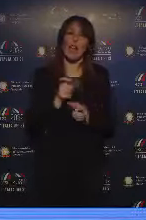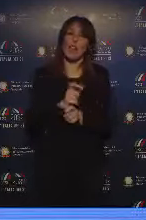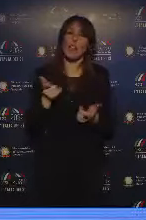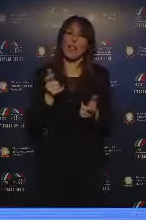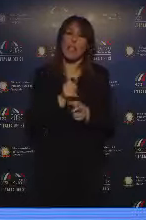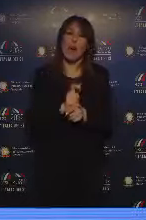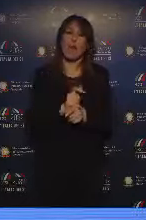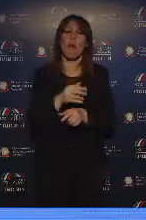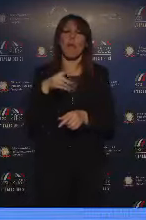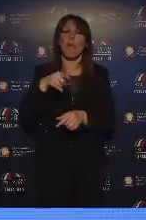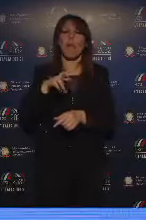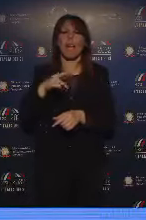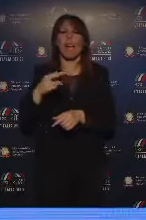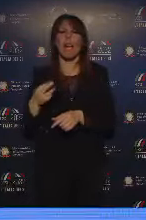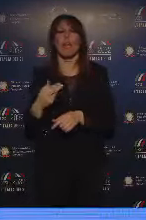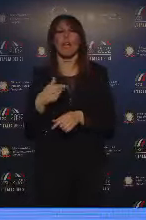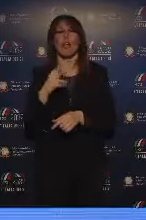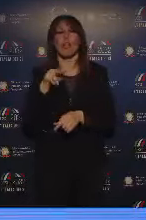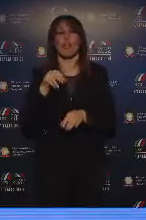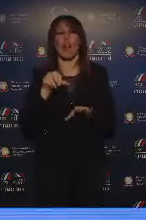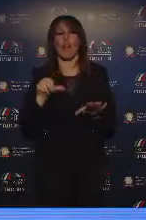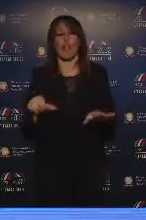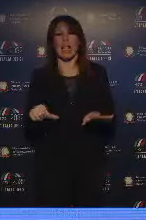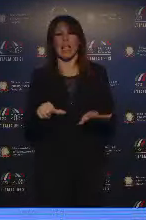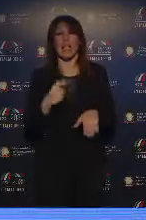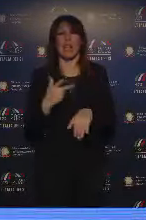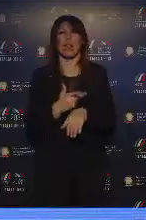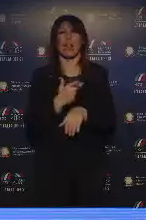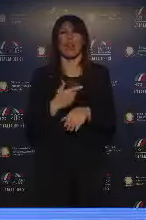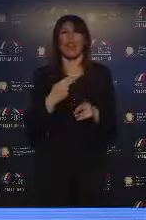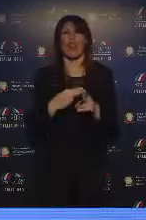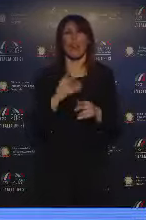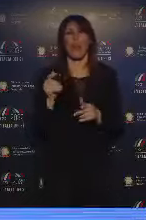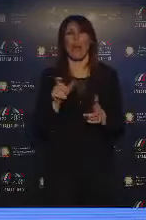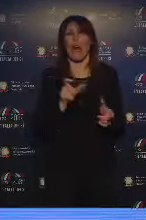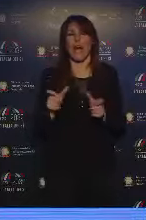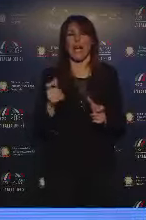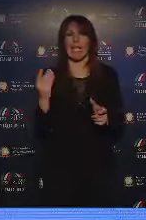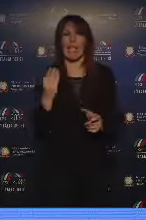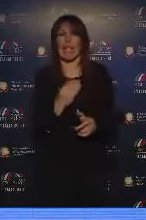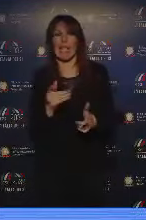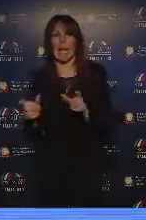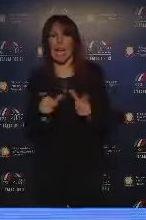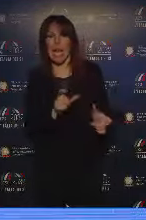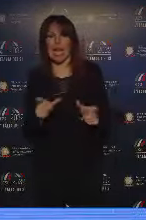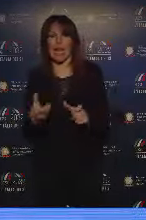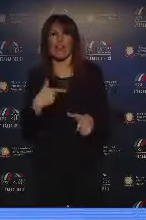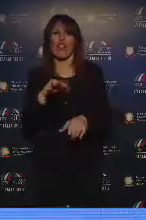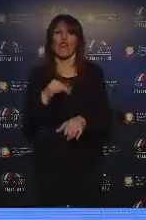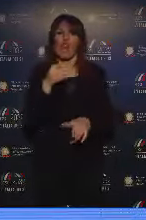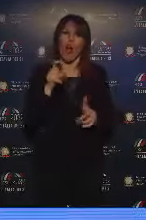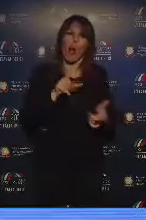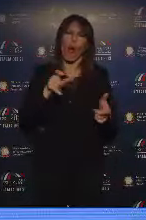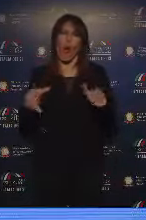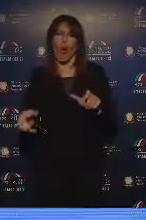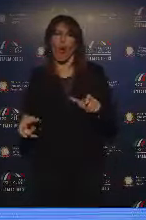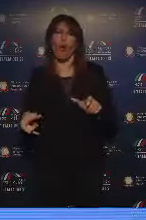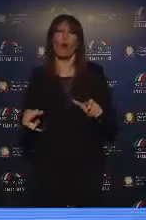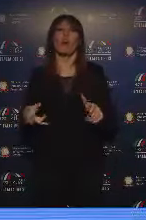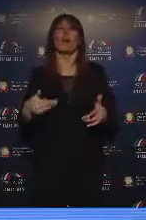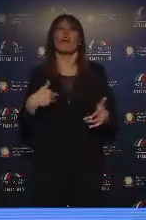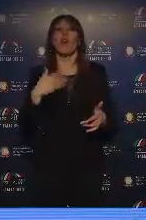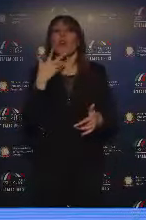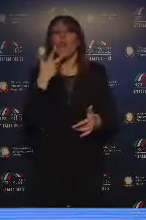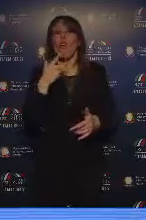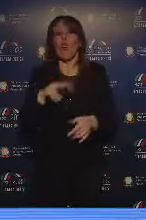2026 in 3 ore Roma Bari diretta e tu la scelta ce l'hai È chiaro che il mio obiettivo è di comprendere anche quella parte